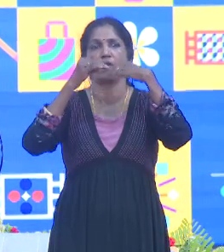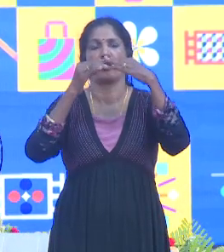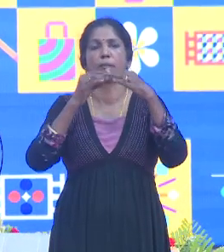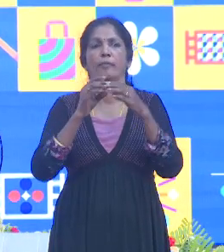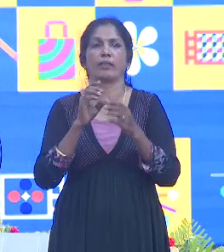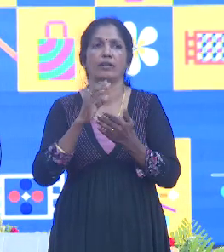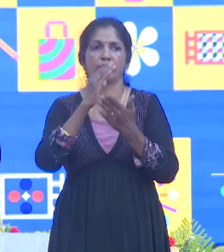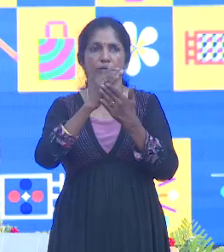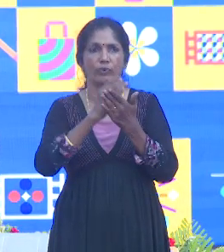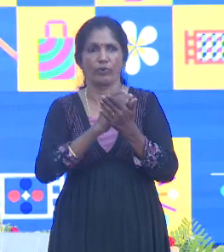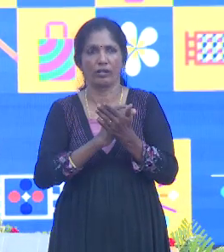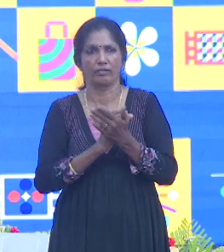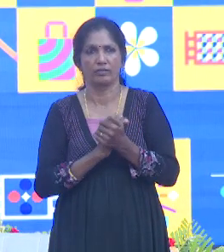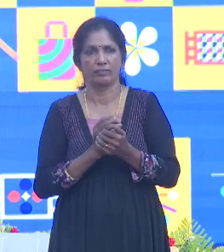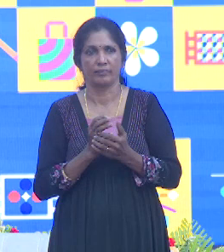രംഗത്തുകൂടിയാണ്.